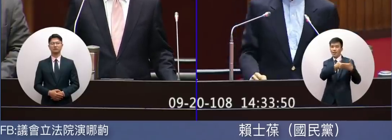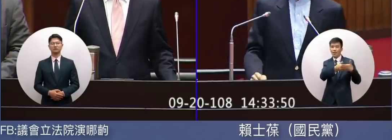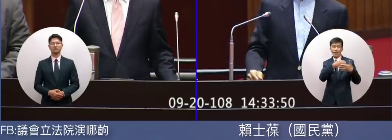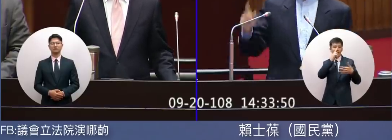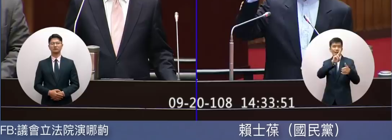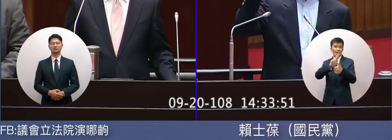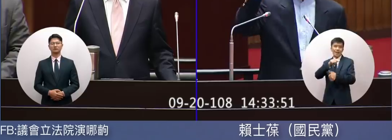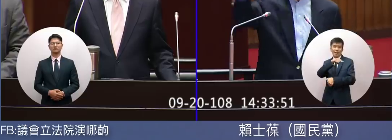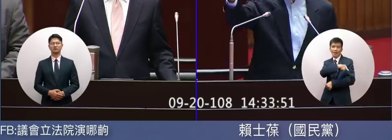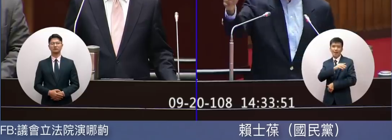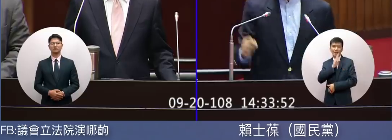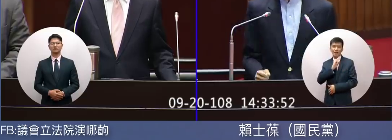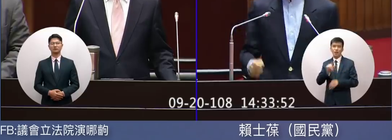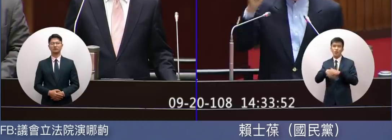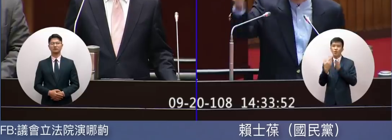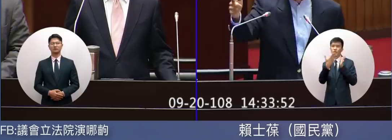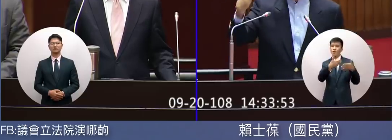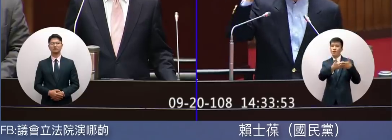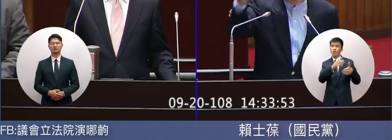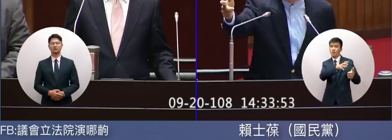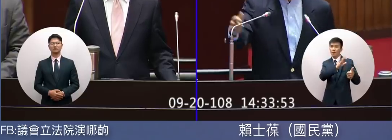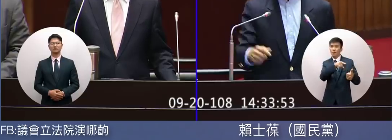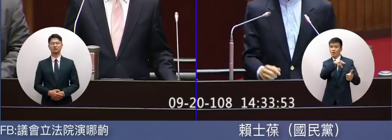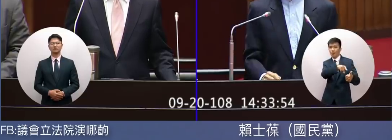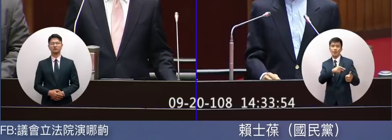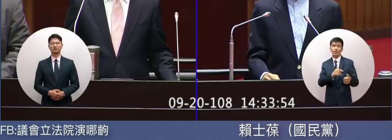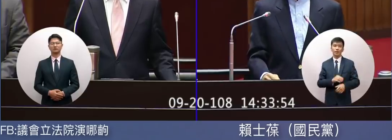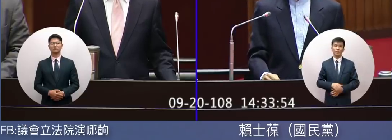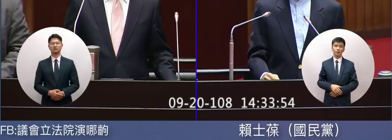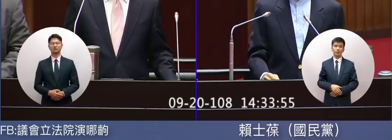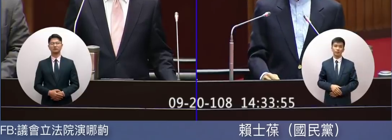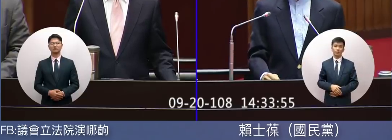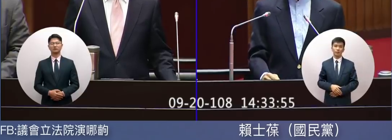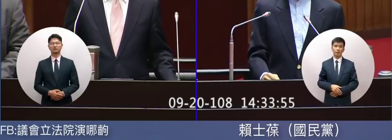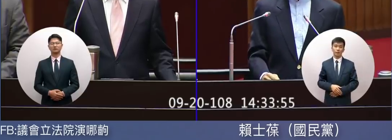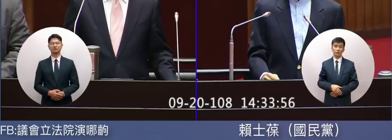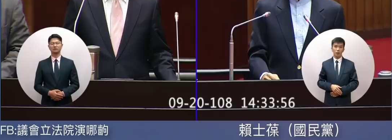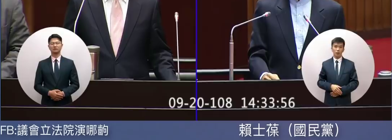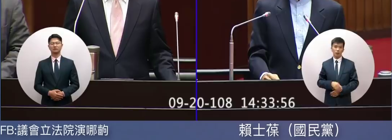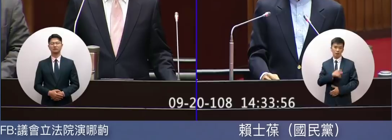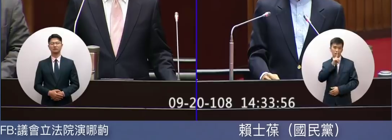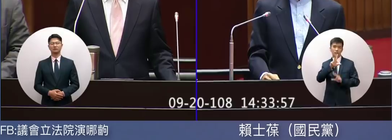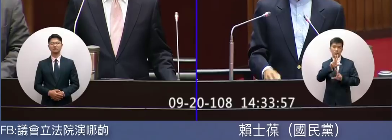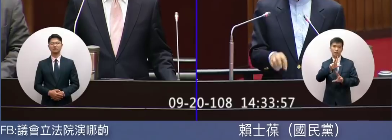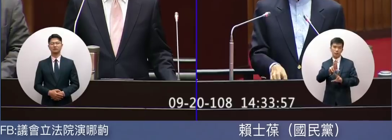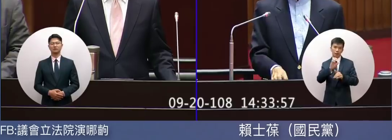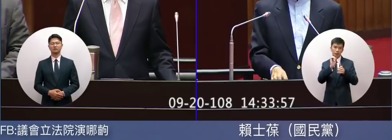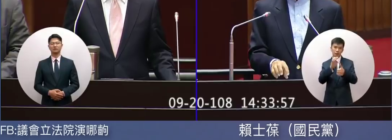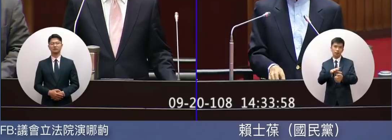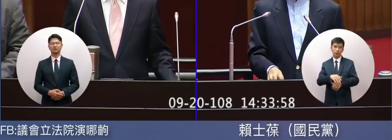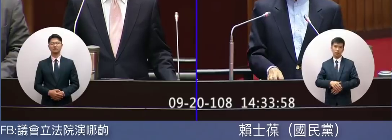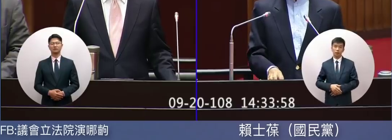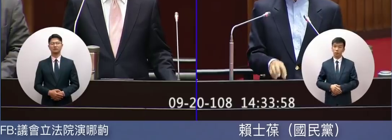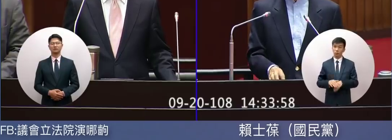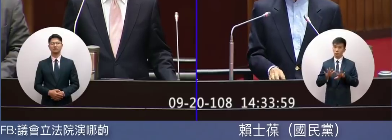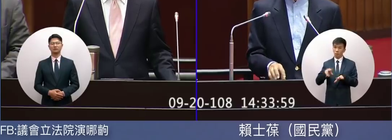谋啦，就是只会骂老公，震怒啦，骂老公啦。老实讲，我看到今天